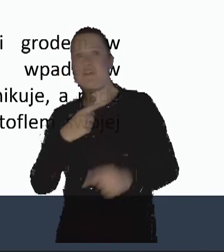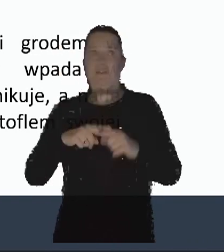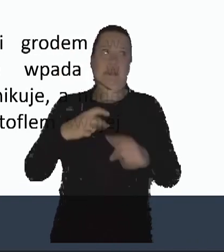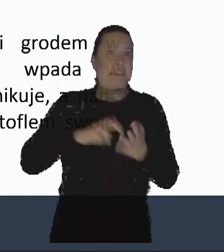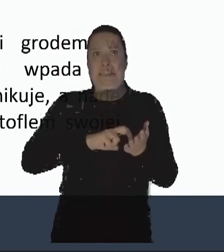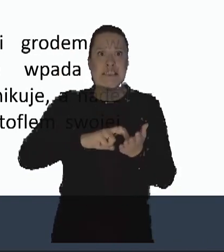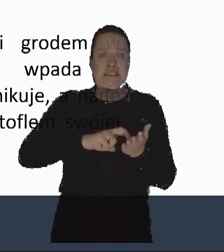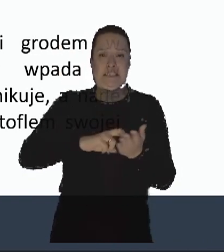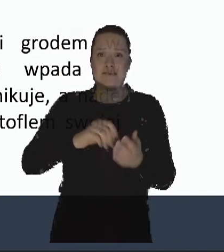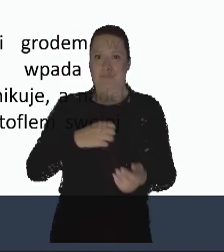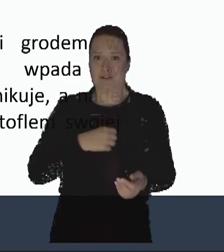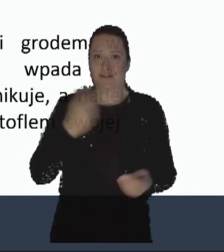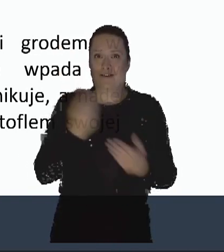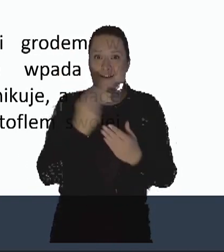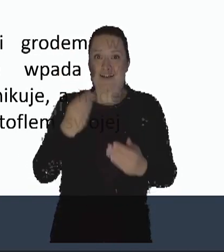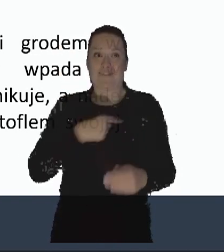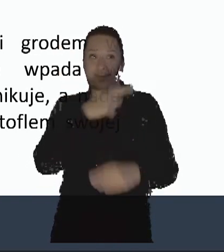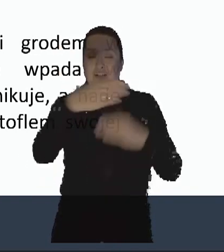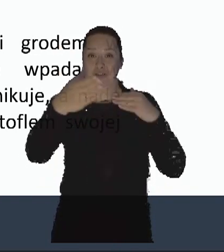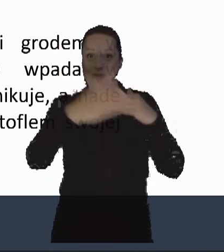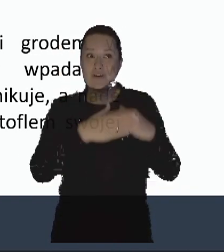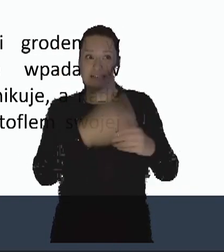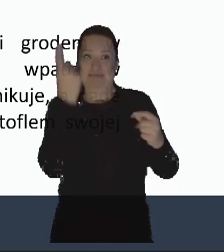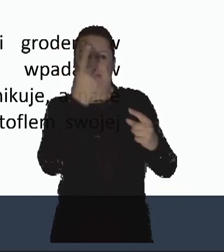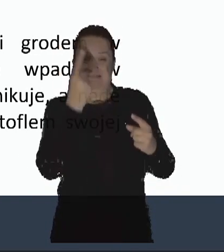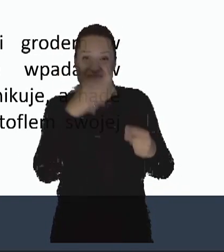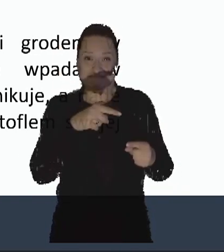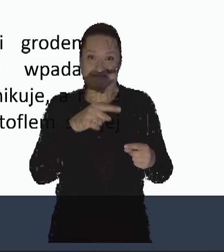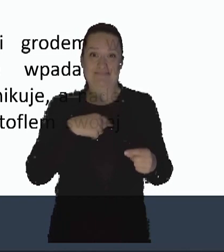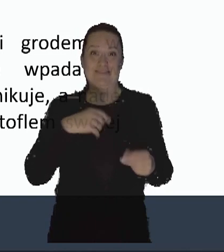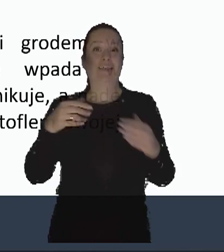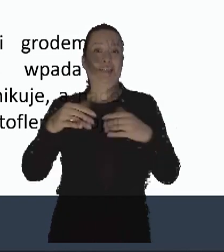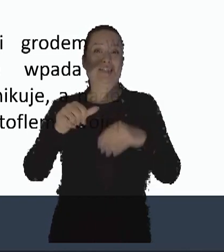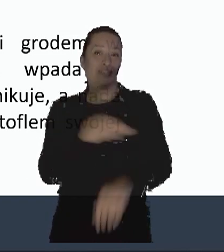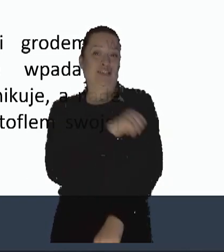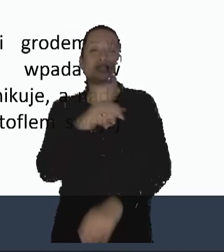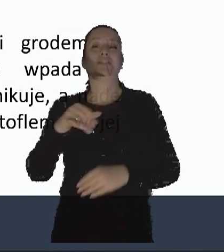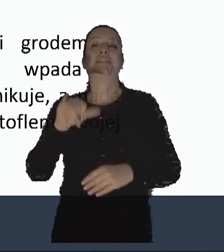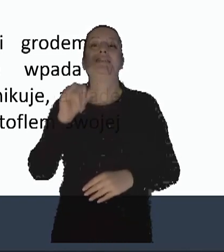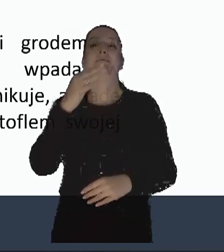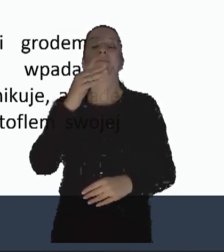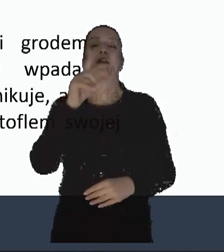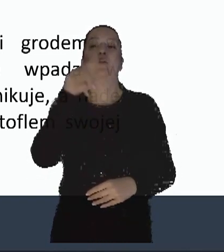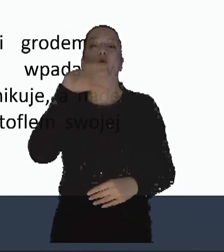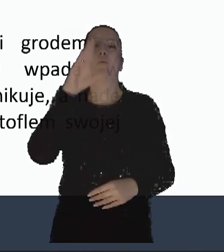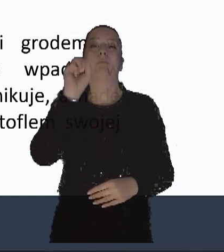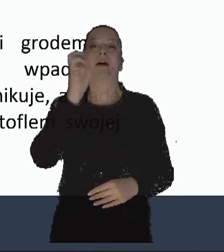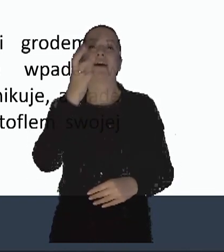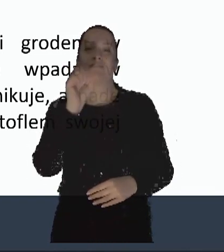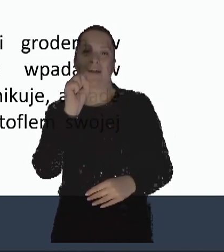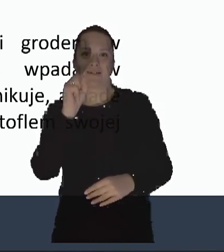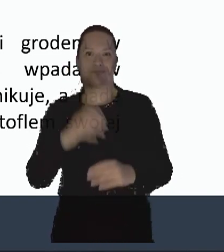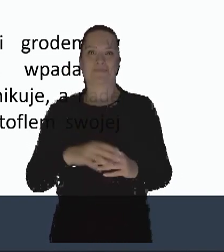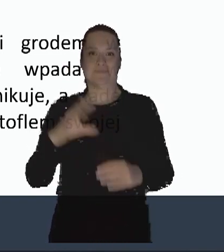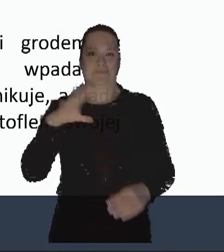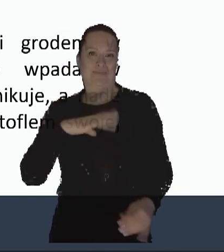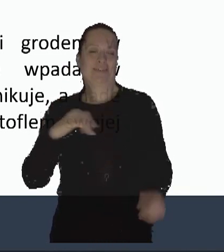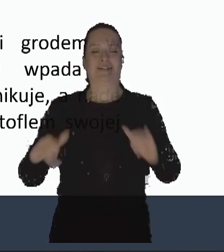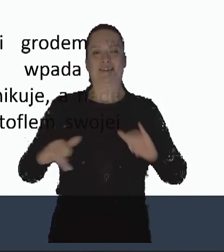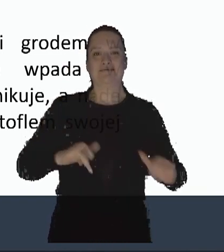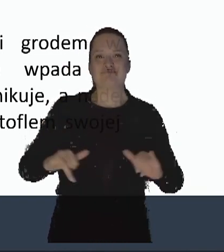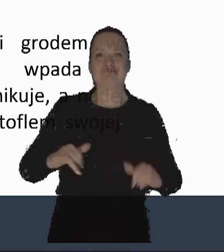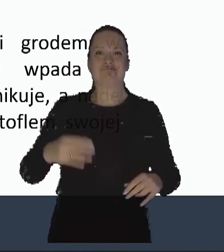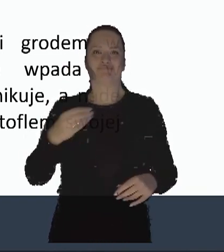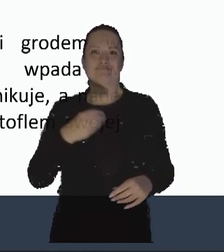nade wszystko siedzi pod pantoflem swojej żony Lubawy. Komesie, a później kasztelani, byli zarządcami